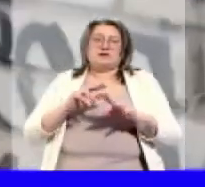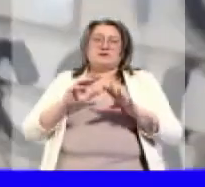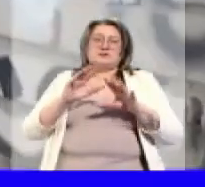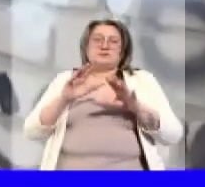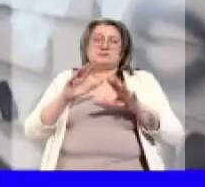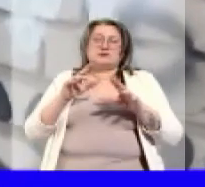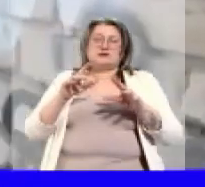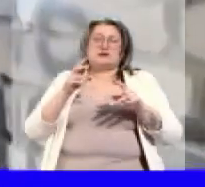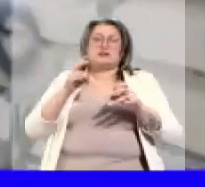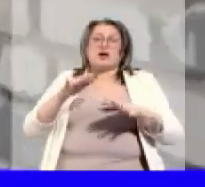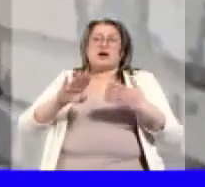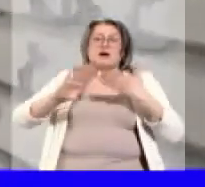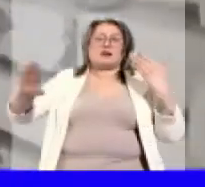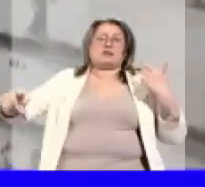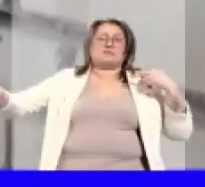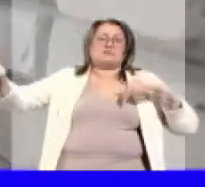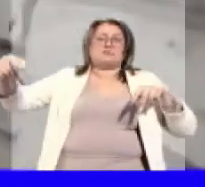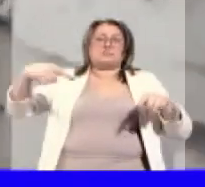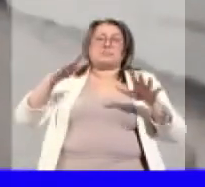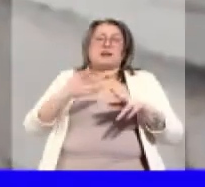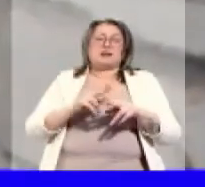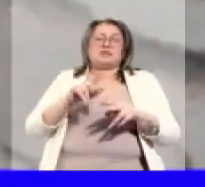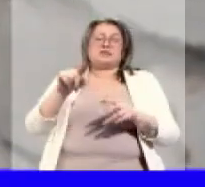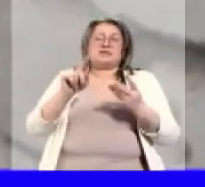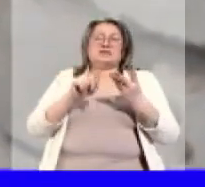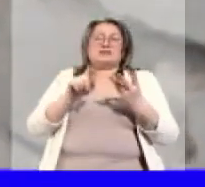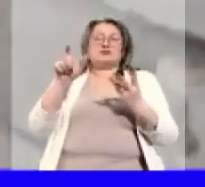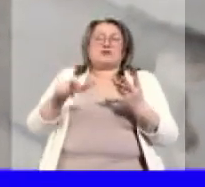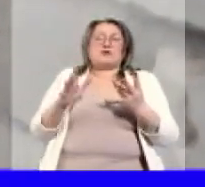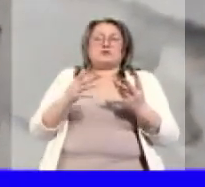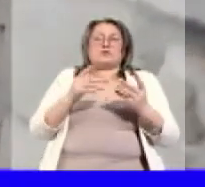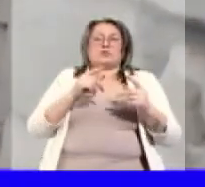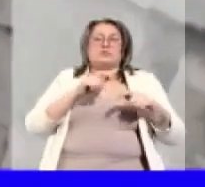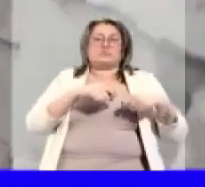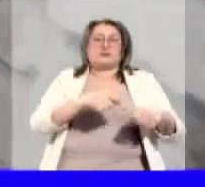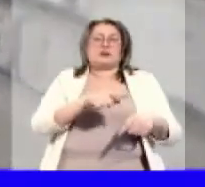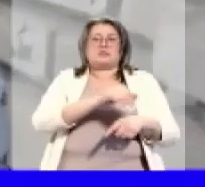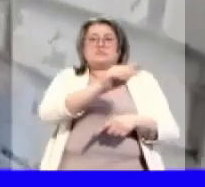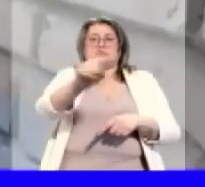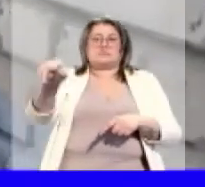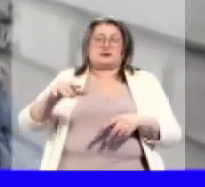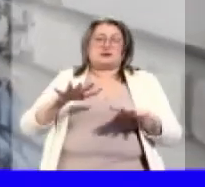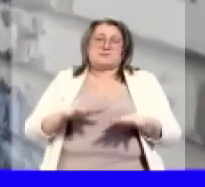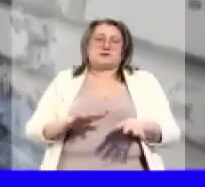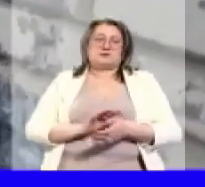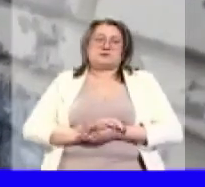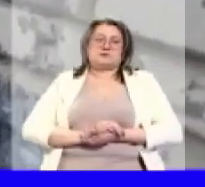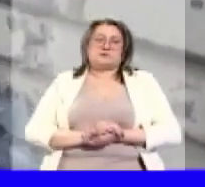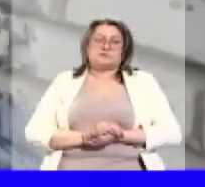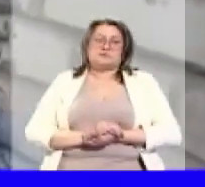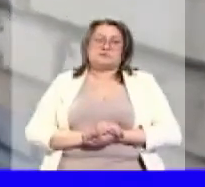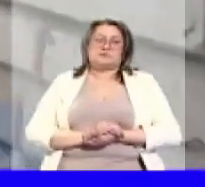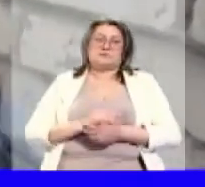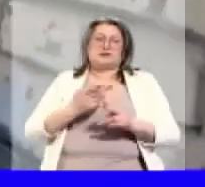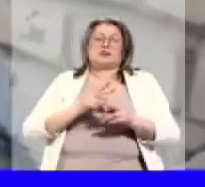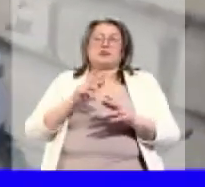тұлға тартылады. Әдетте бұл әртүрлі аймақтардан келген жасөспірімдер. Олар қысқа мерзімде мол табысқа кенелгілері келеді, алайда тағдырына